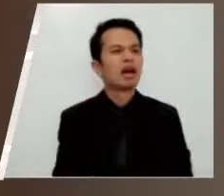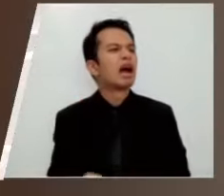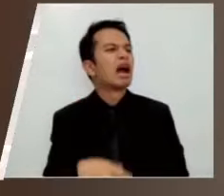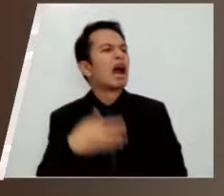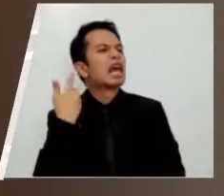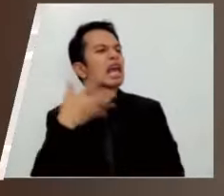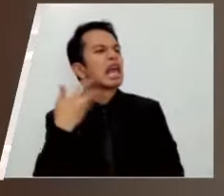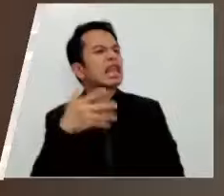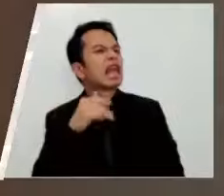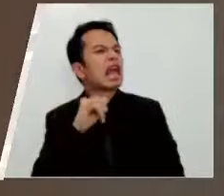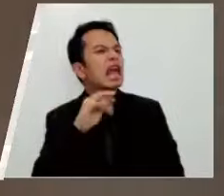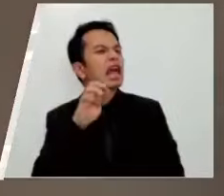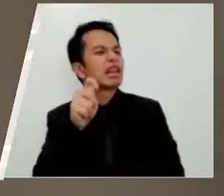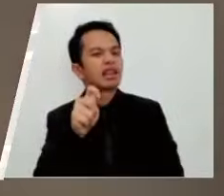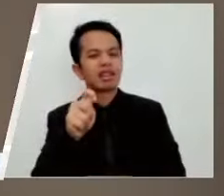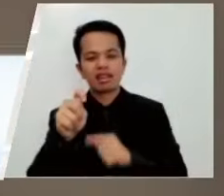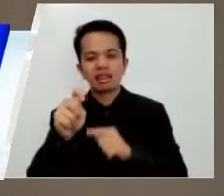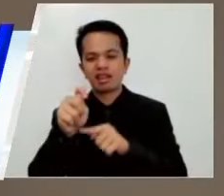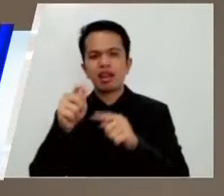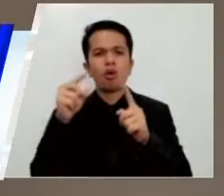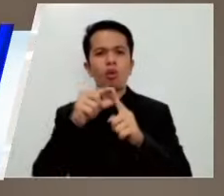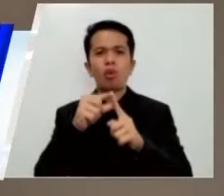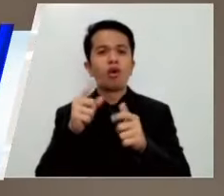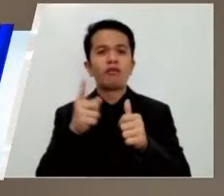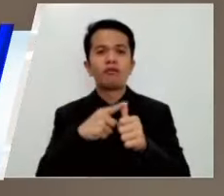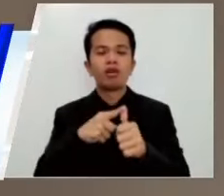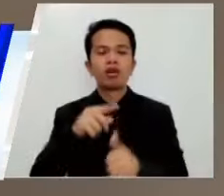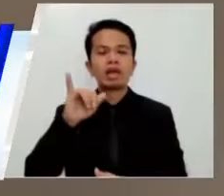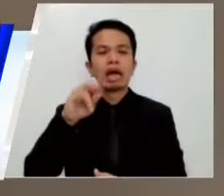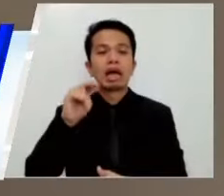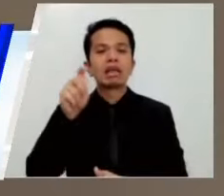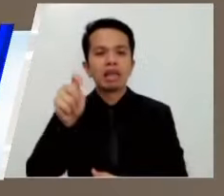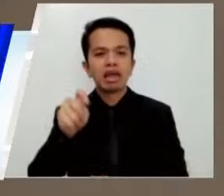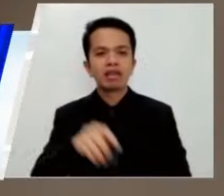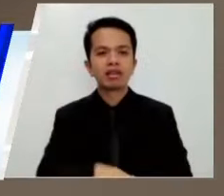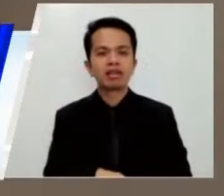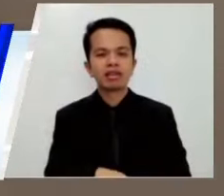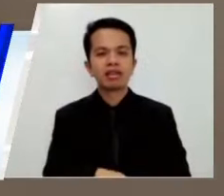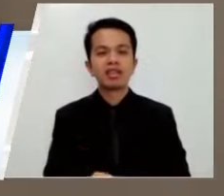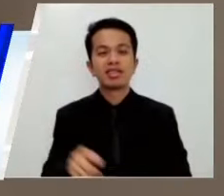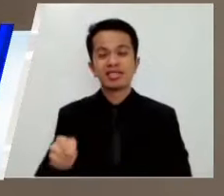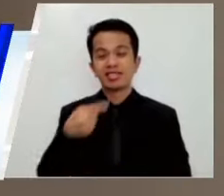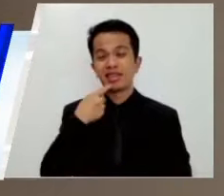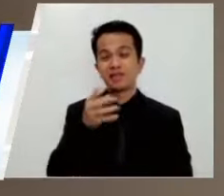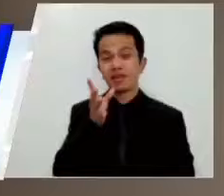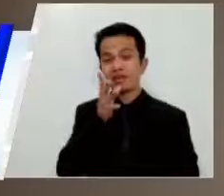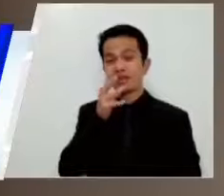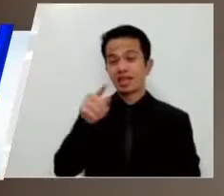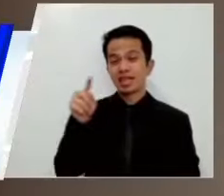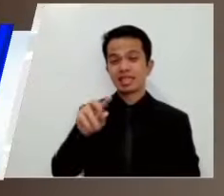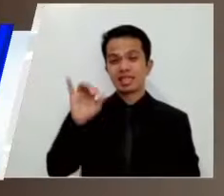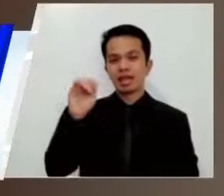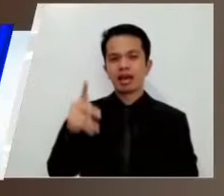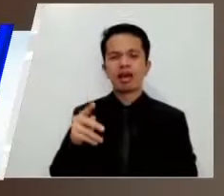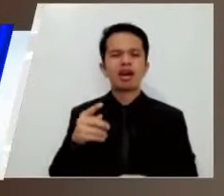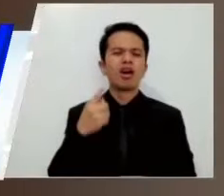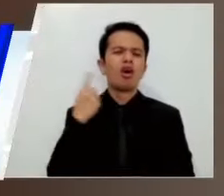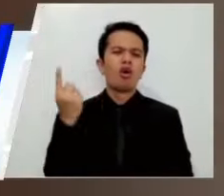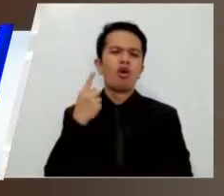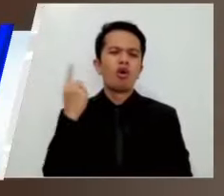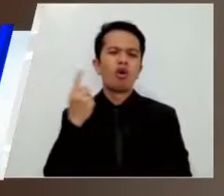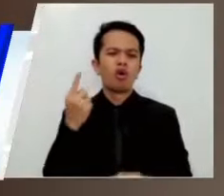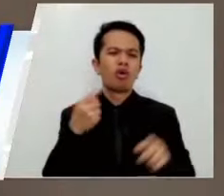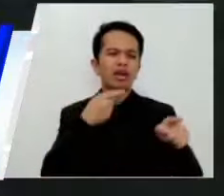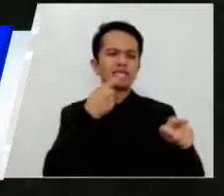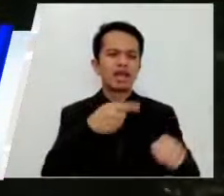Ang unang salitang natutunan ay ang init. Mama. Ayon sa nanay ni Baby Zach, ito kasi lagi ang mukhang bibig ng mga kasama niya